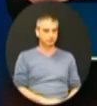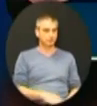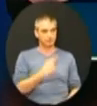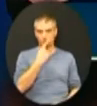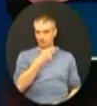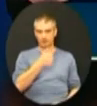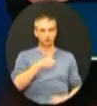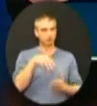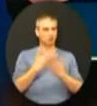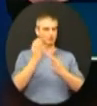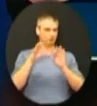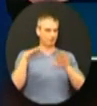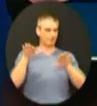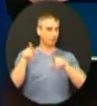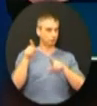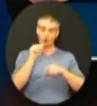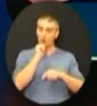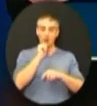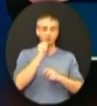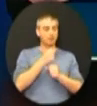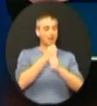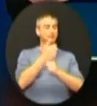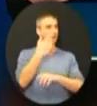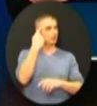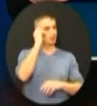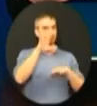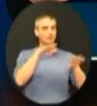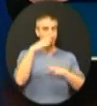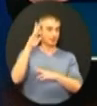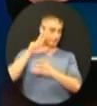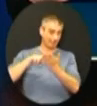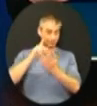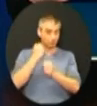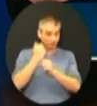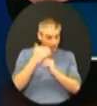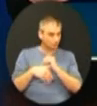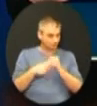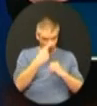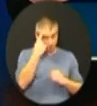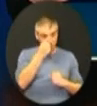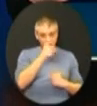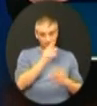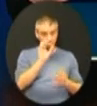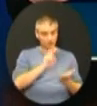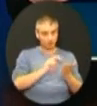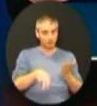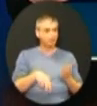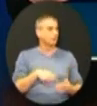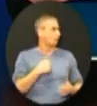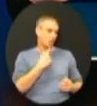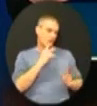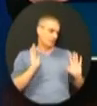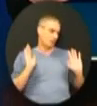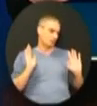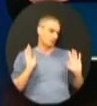שמנ בליט היוס המשפטי לממשלה לא רוצה לייצג את עמדת הממשלה לבגץ אם באמת הוא הולך עם זה עד הסוף אנחנו ודי לא יודים אתה חושב שהוא צריך להשים את המפתחות אני ממש לא